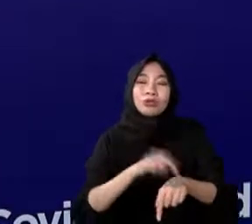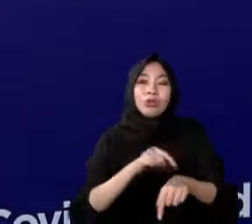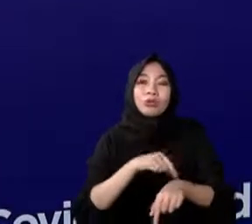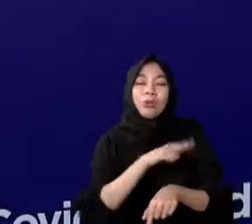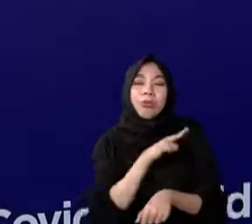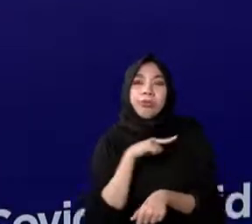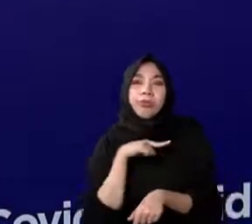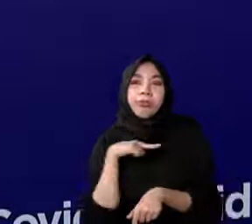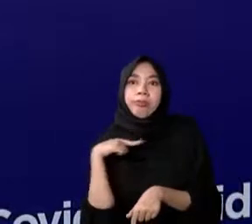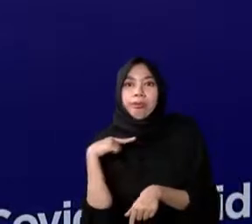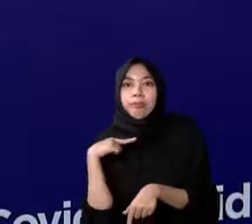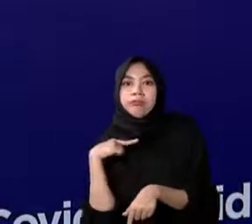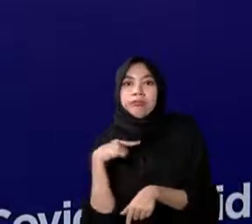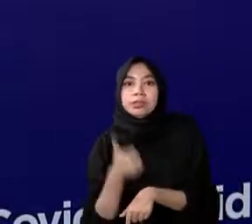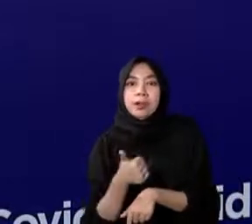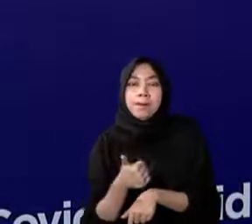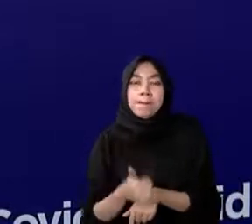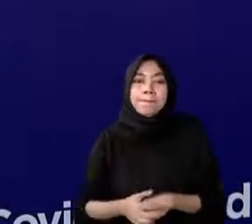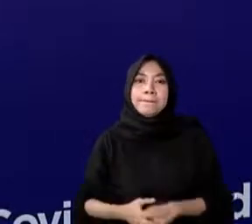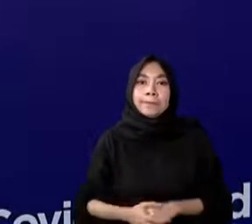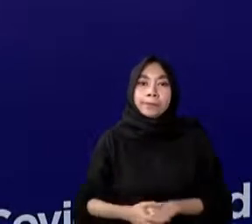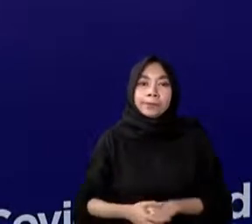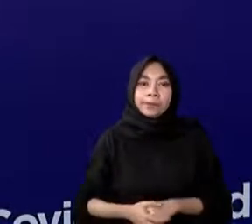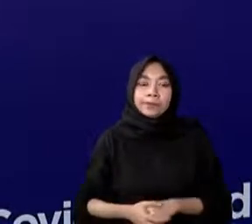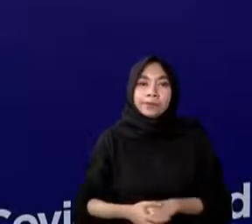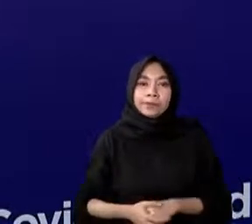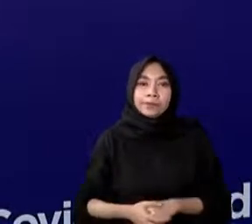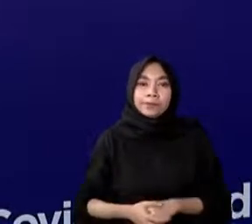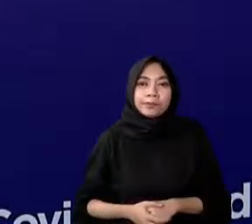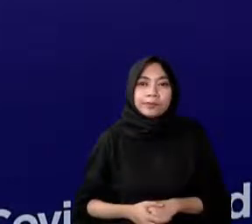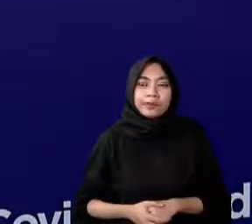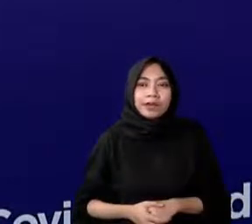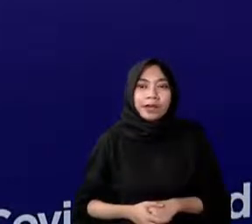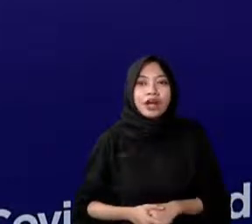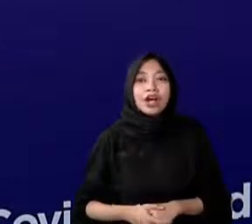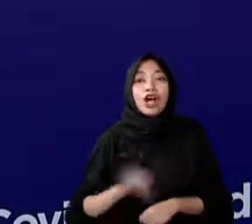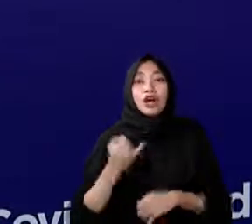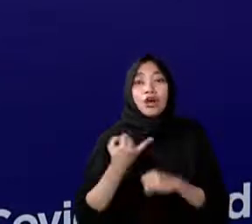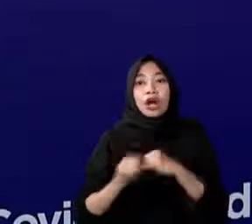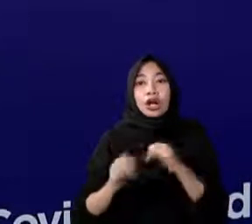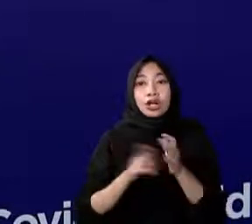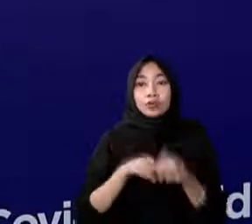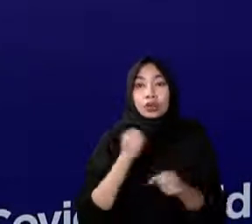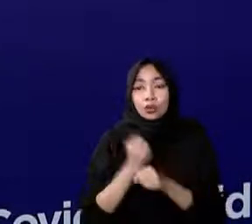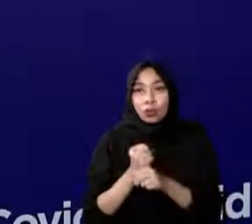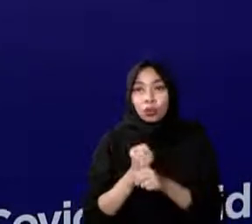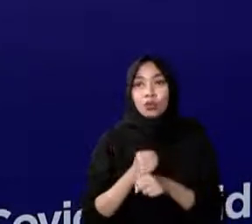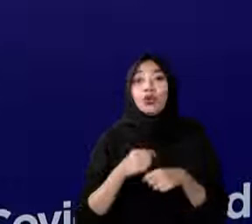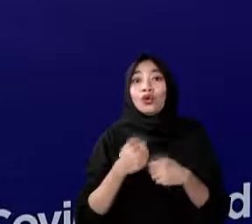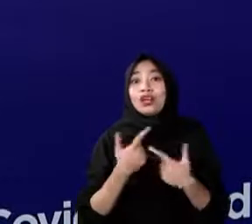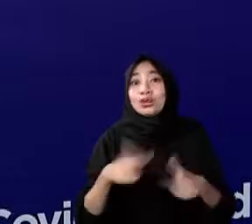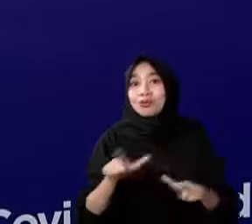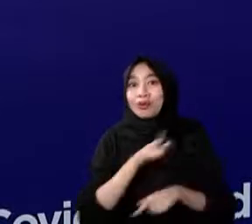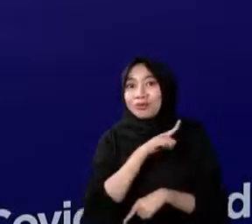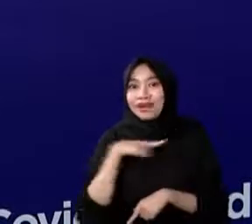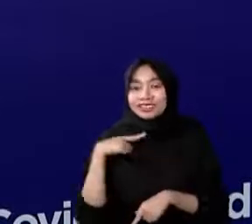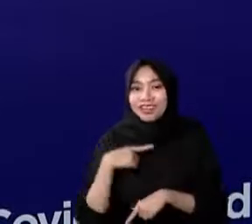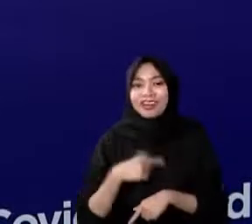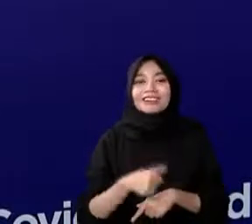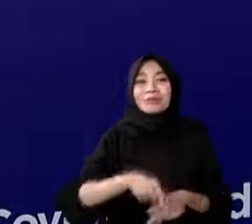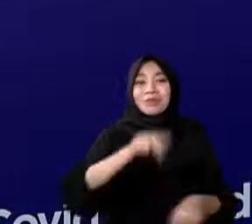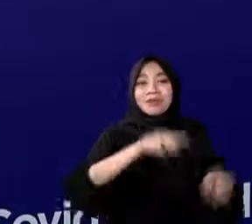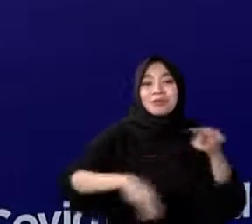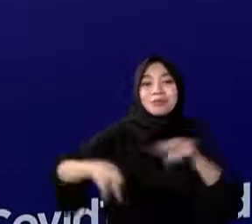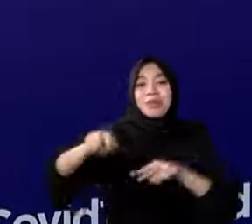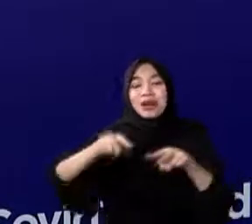yang kedua tadi terkait dengan pemeriksaannya itu biasanya suka turun pada saat weekend atau pada saat libur panjang. Ini artinya kita juga